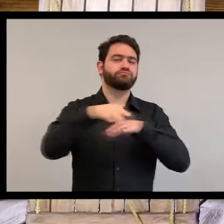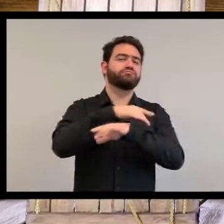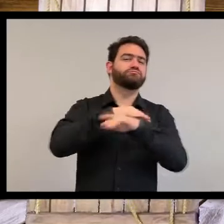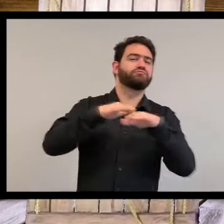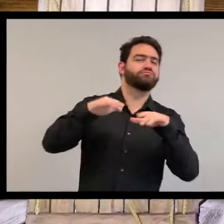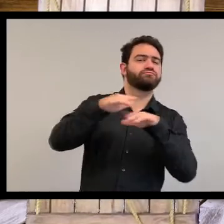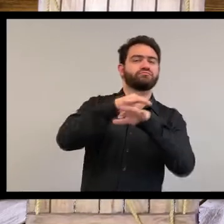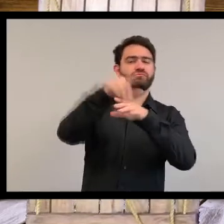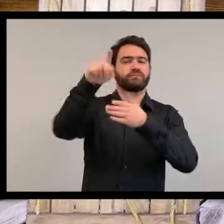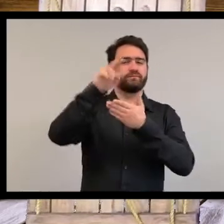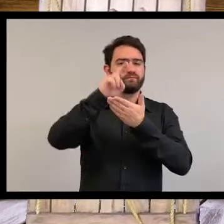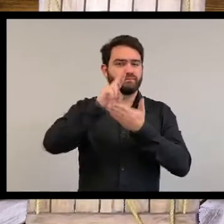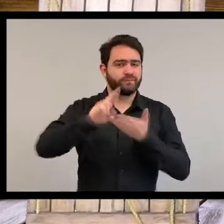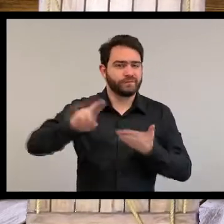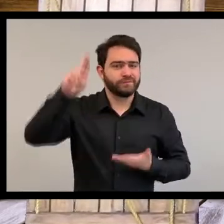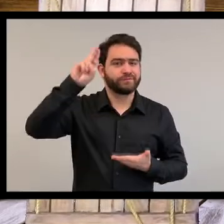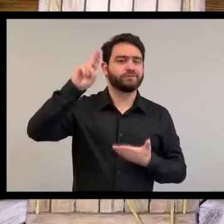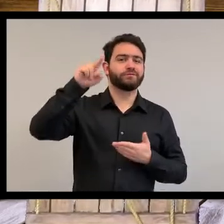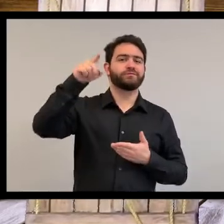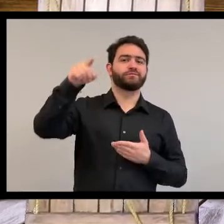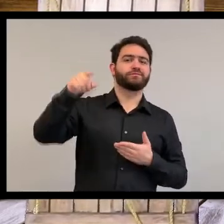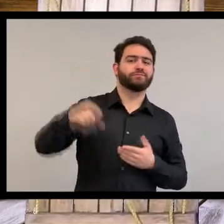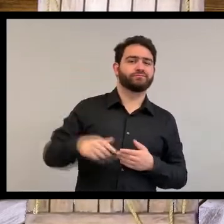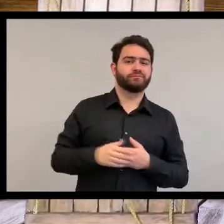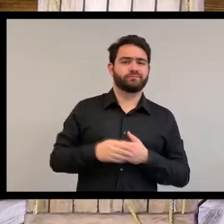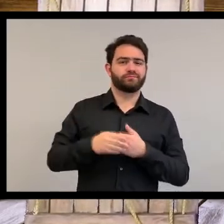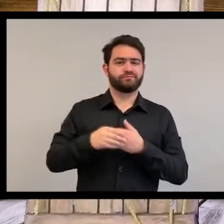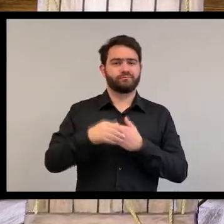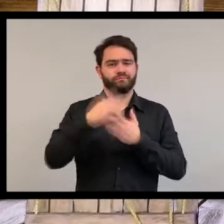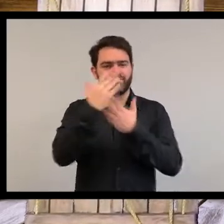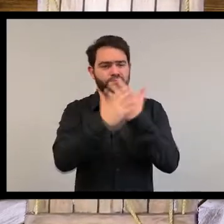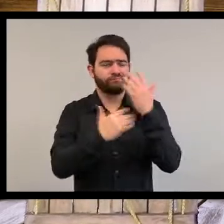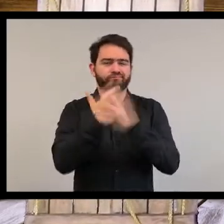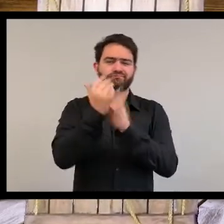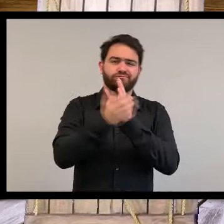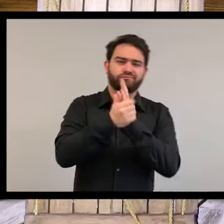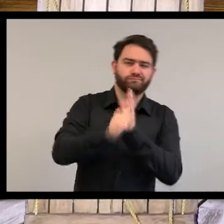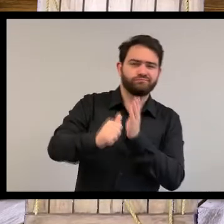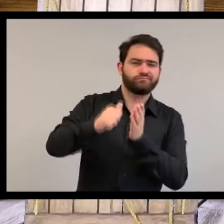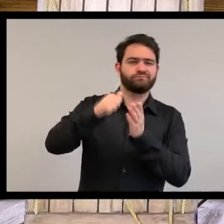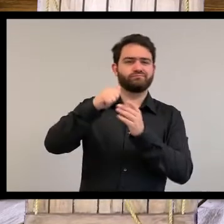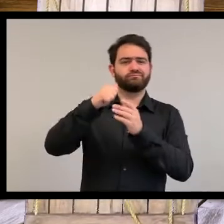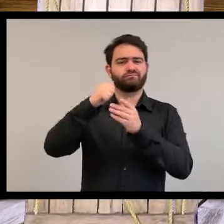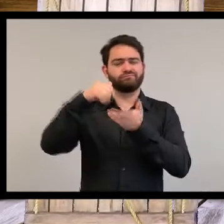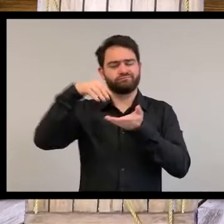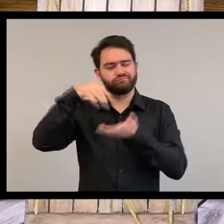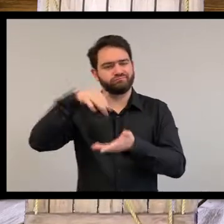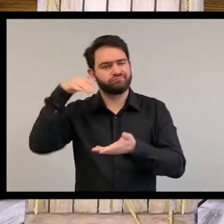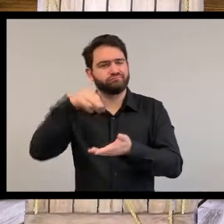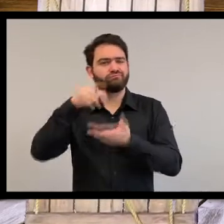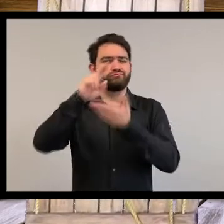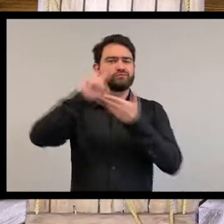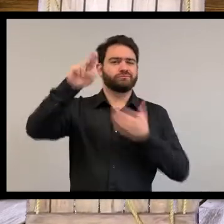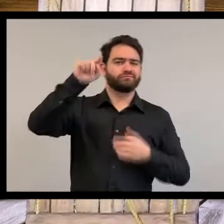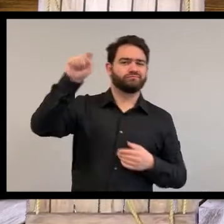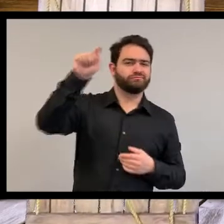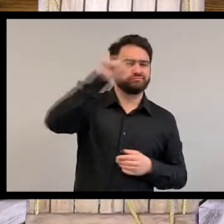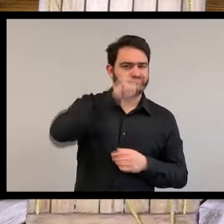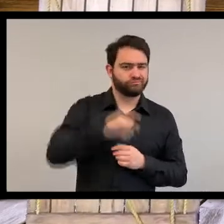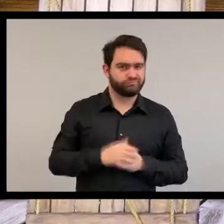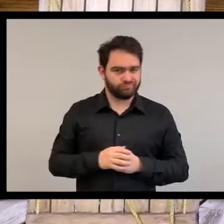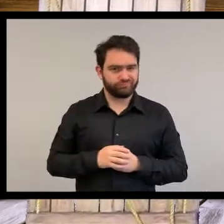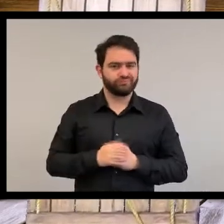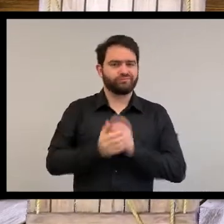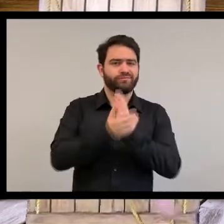leur étude secondaire et s'en allaient au collège ou à l'université. Alors, Mains Agiles les a invités. Juste avant leur départ d'automne,